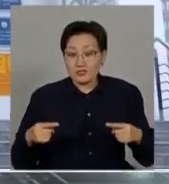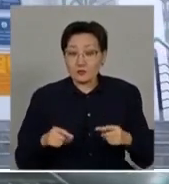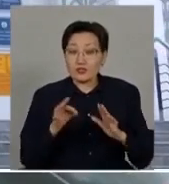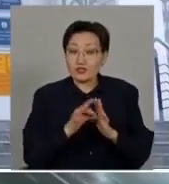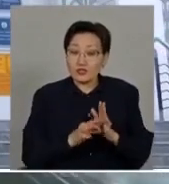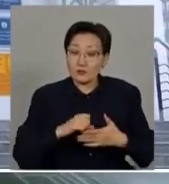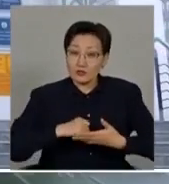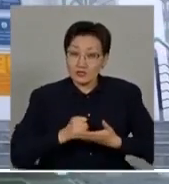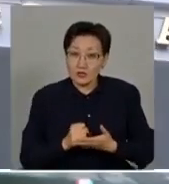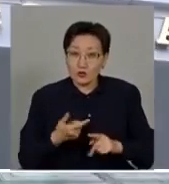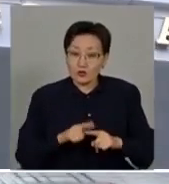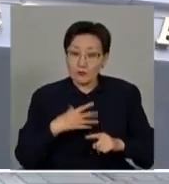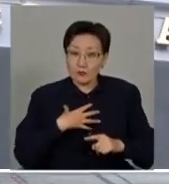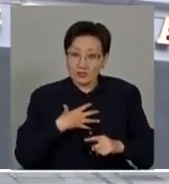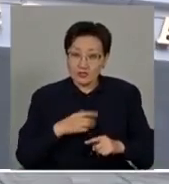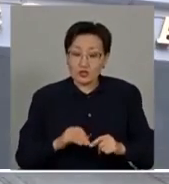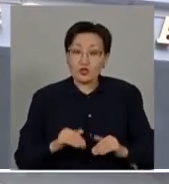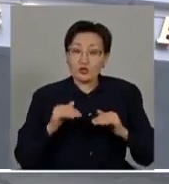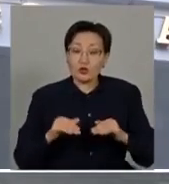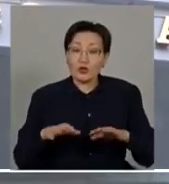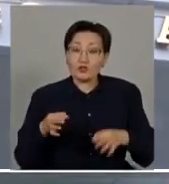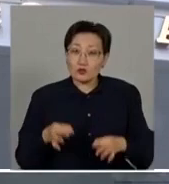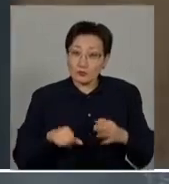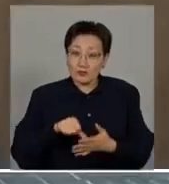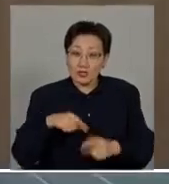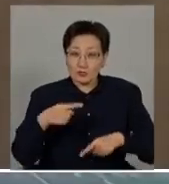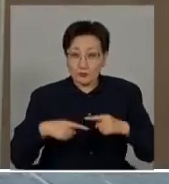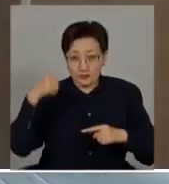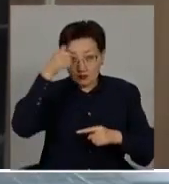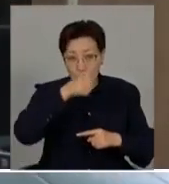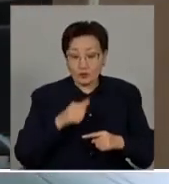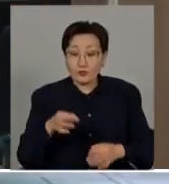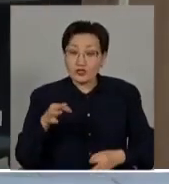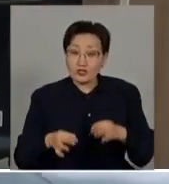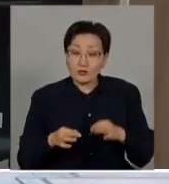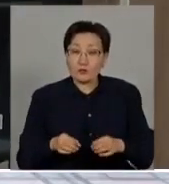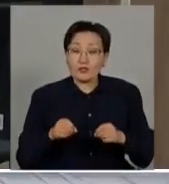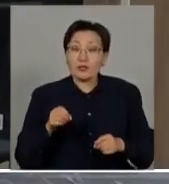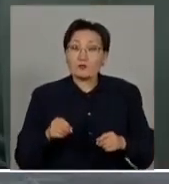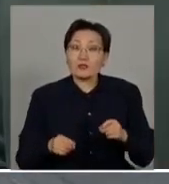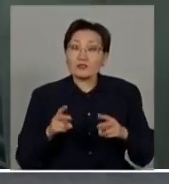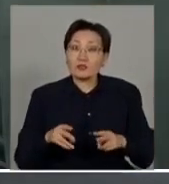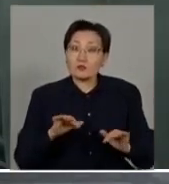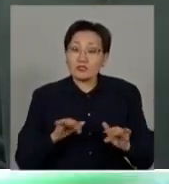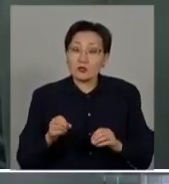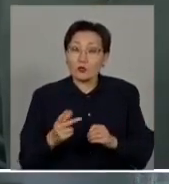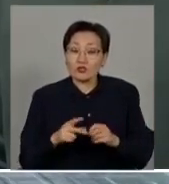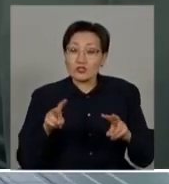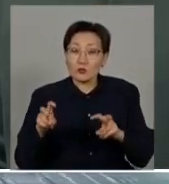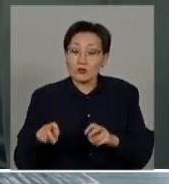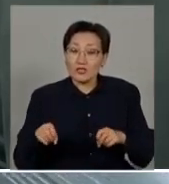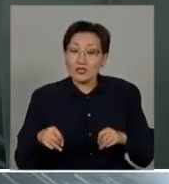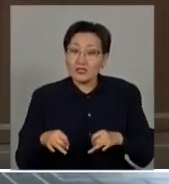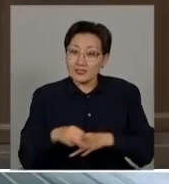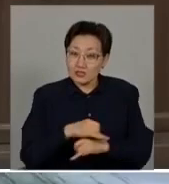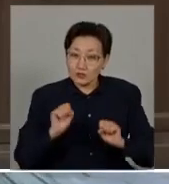қағидаттарды бекітуде аса маңызды деді жоғары сот өкілі. Келер жылдан бастап алқабилер соты қылмыстық істердің тағы 13 түрін қарастыра